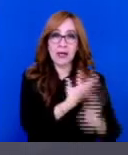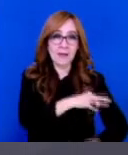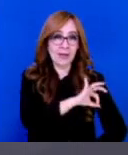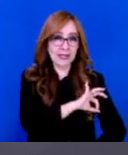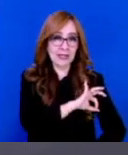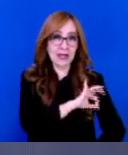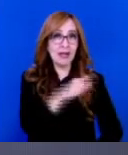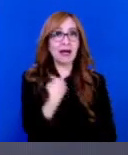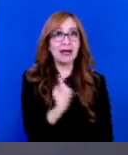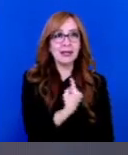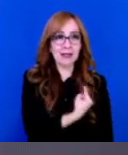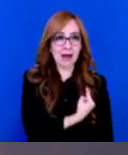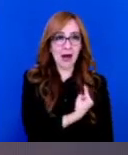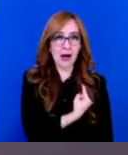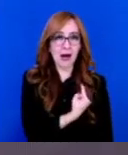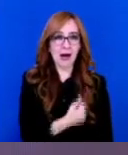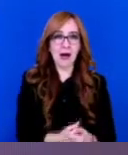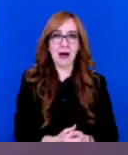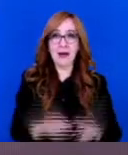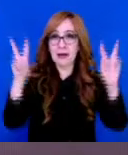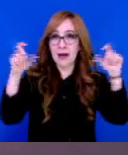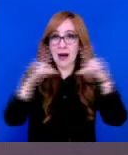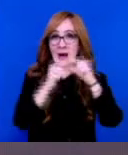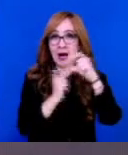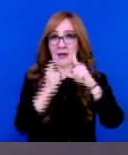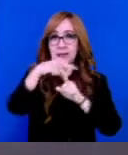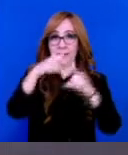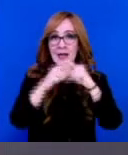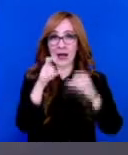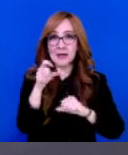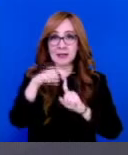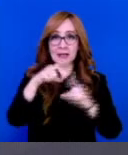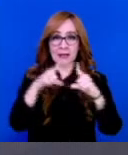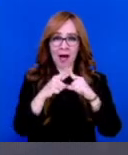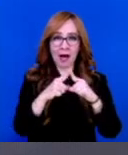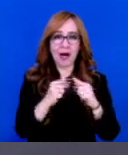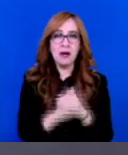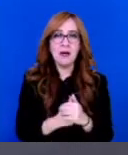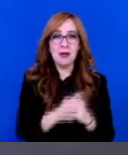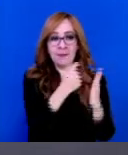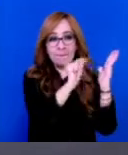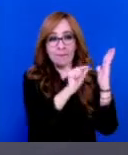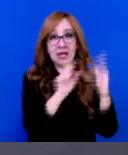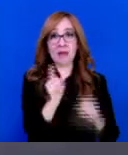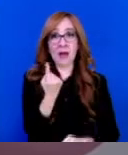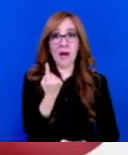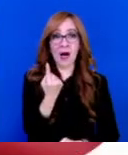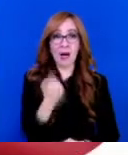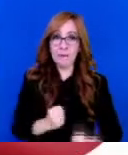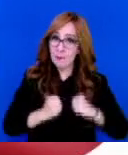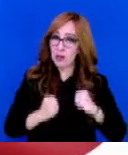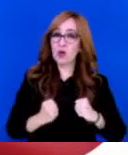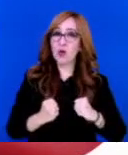terpilih kita kenal dengan astacita. Poin pertama yaitu